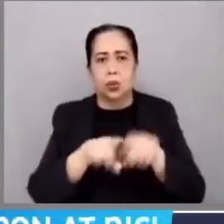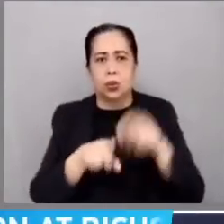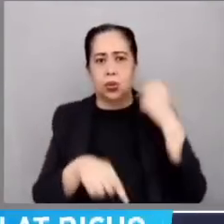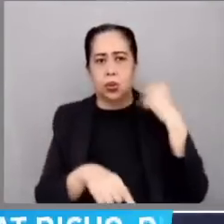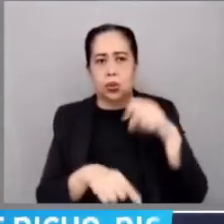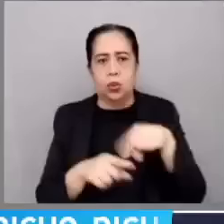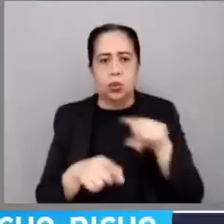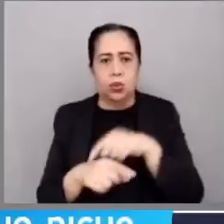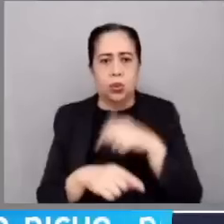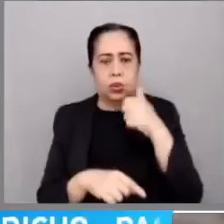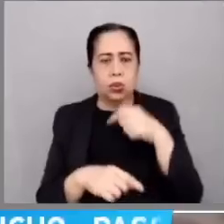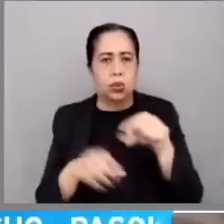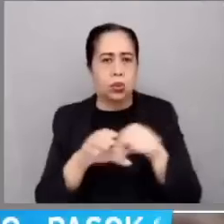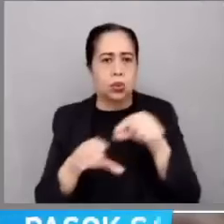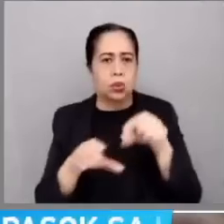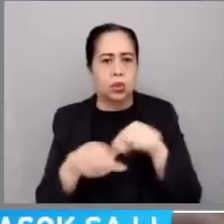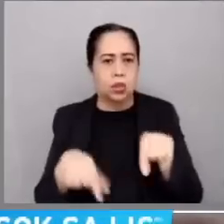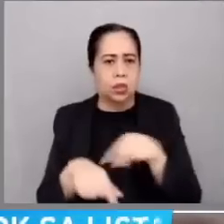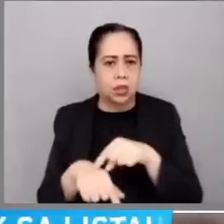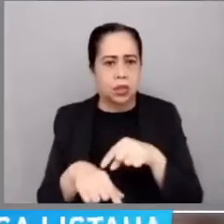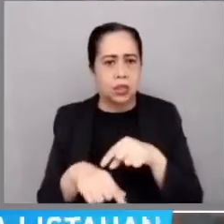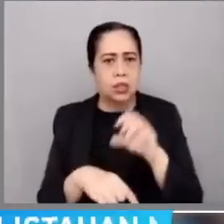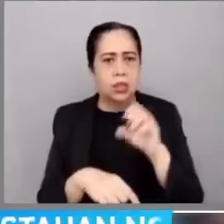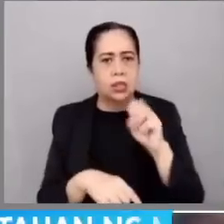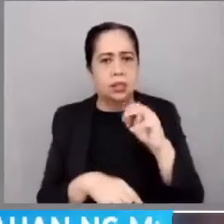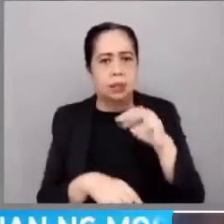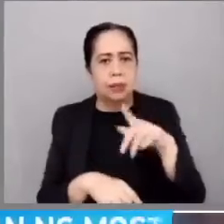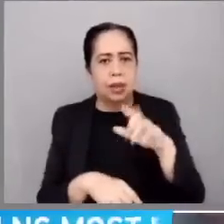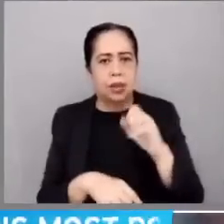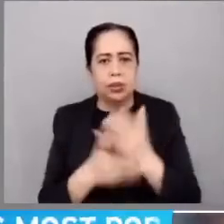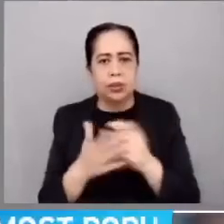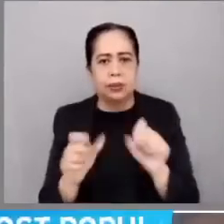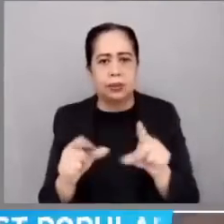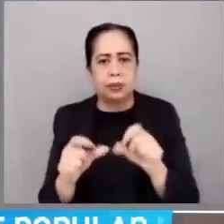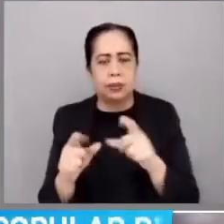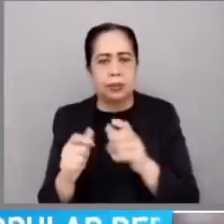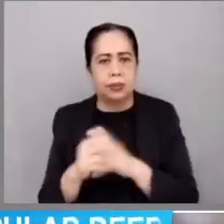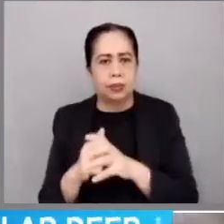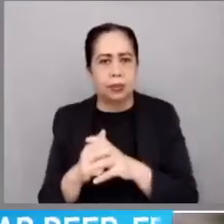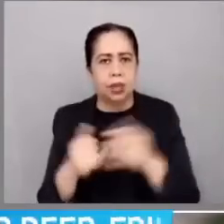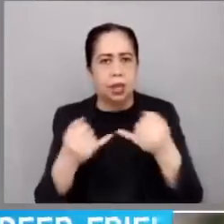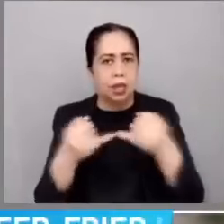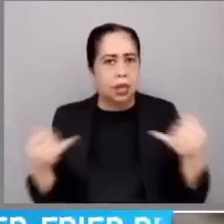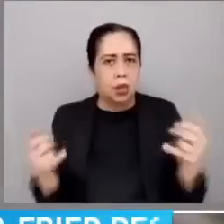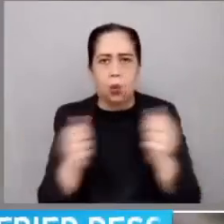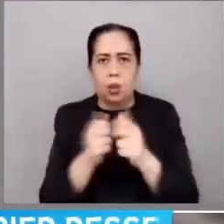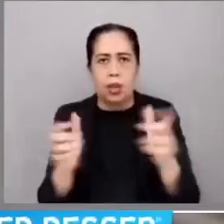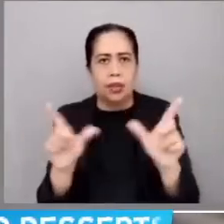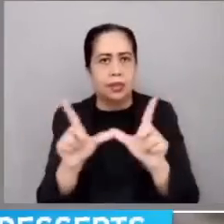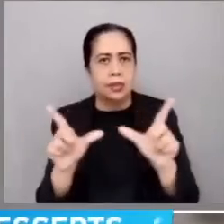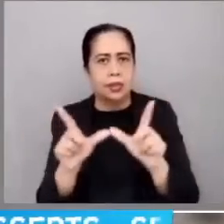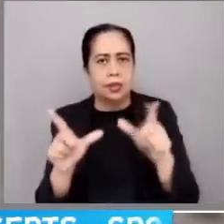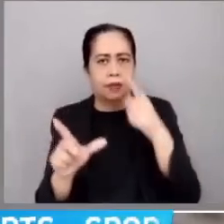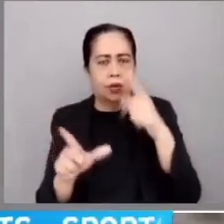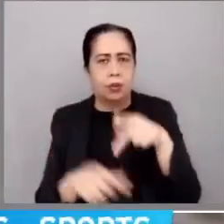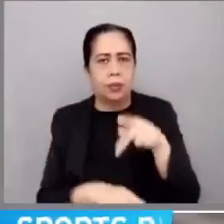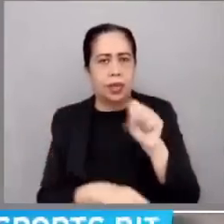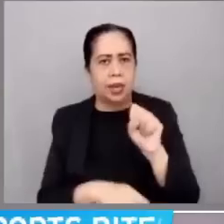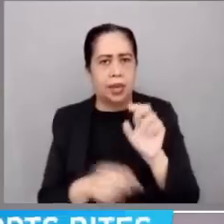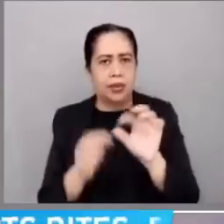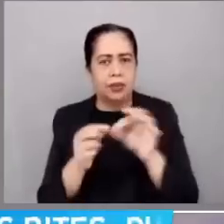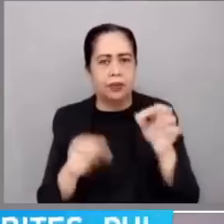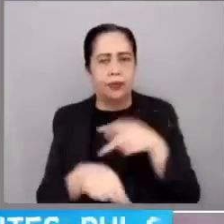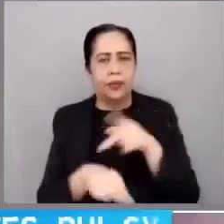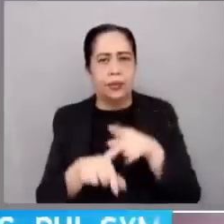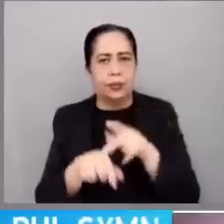mga grocery dito sa Sampaloc. Ilan kasi sa ibinibenta nilang extension cord, walang lisensya para sa PS mark o Philippine Standard